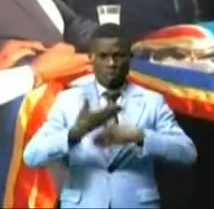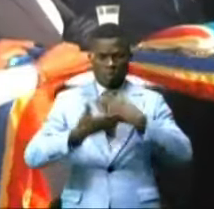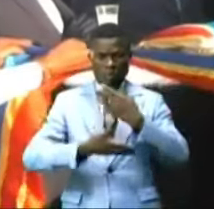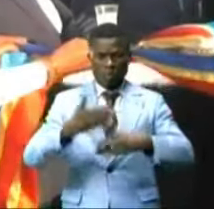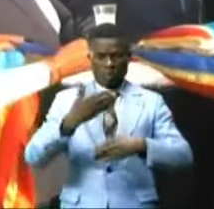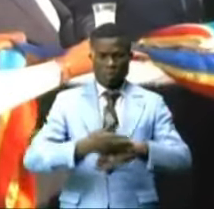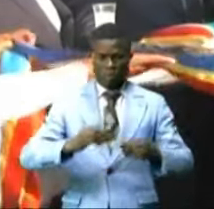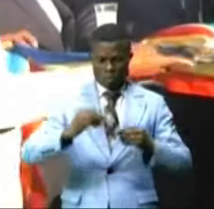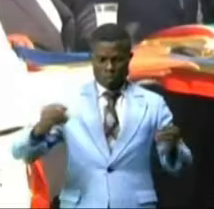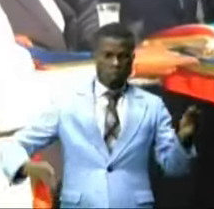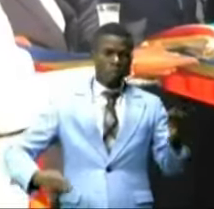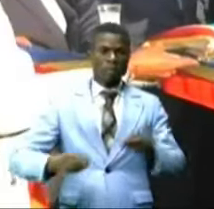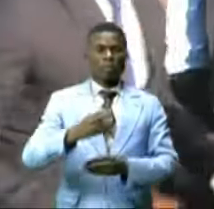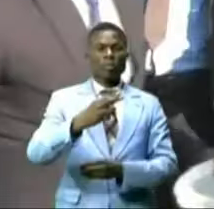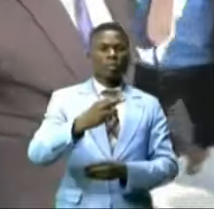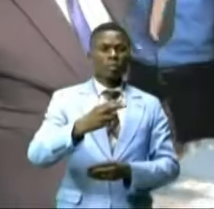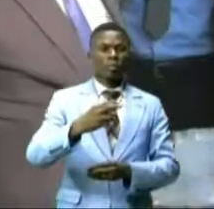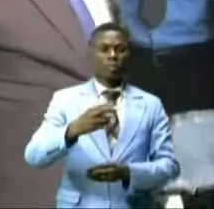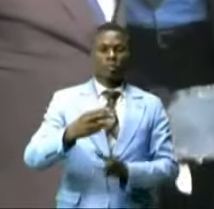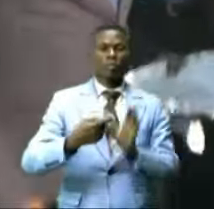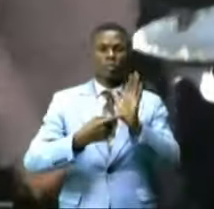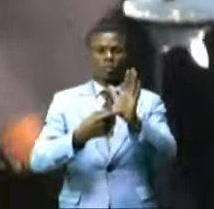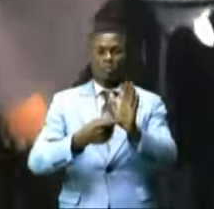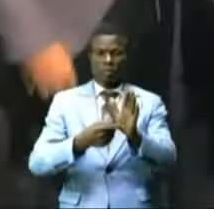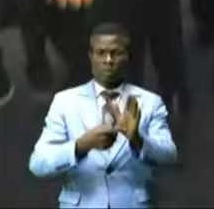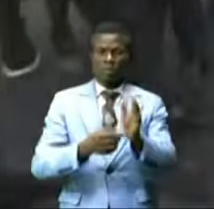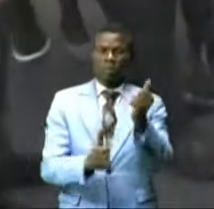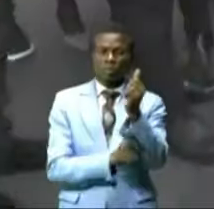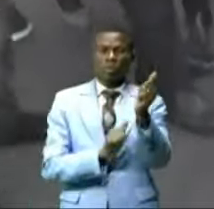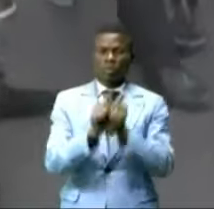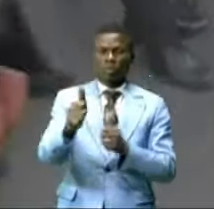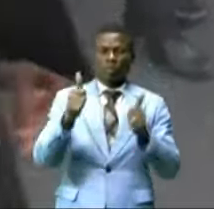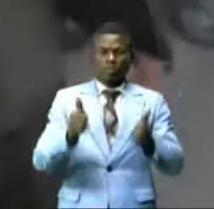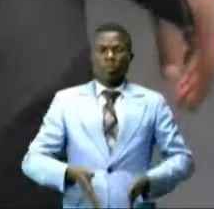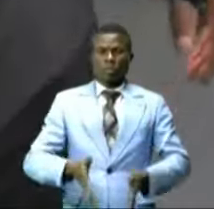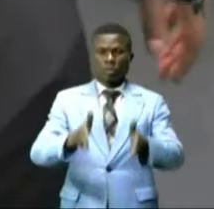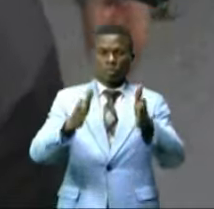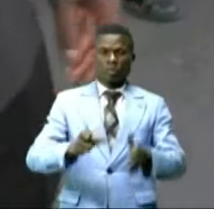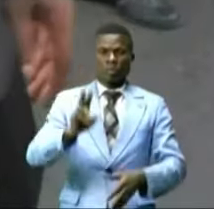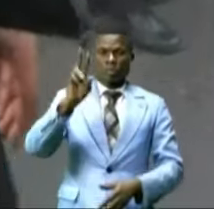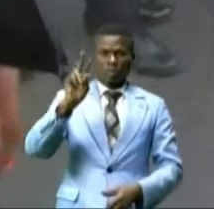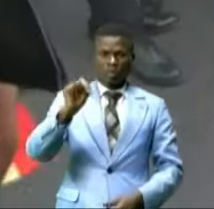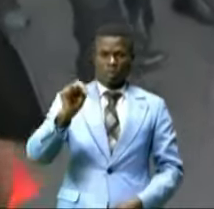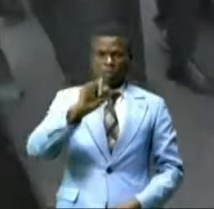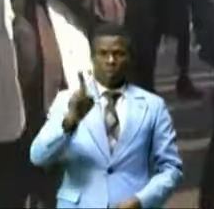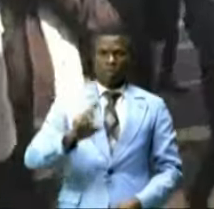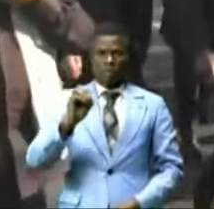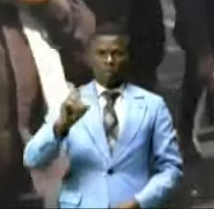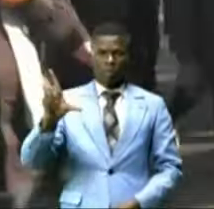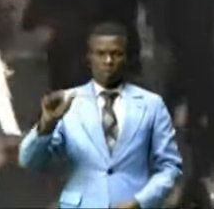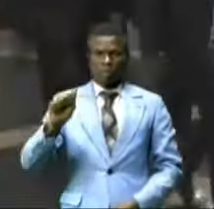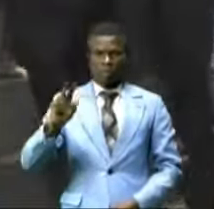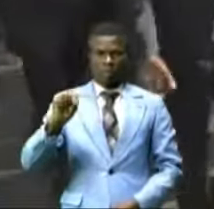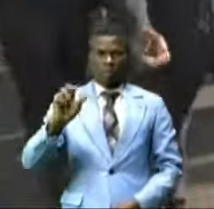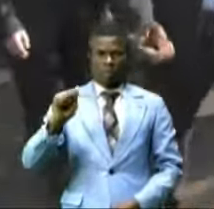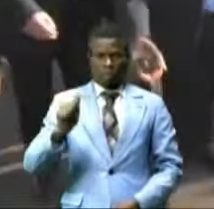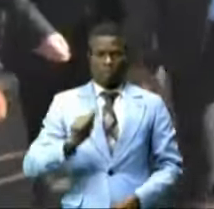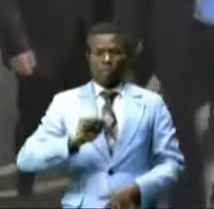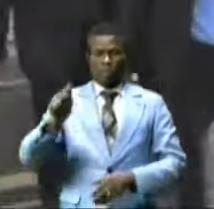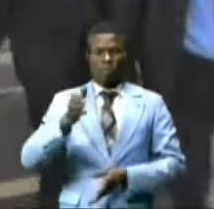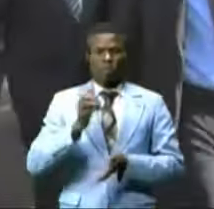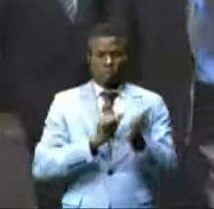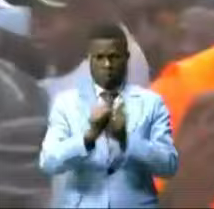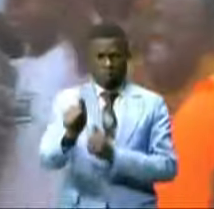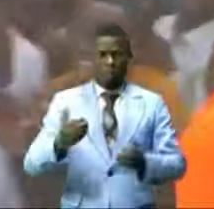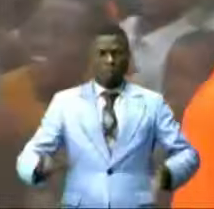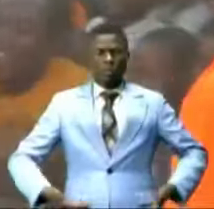les rubans symboliques, officialisant ainsi la circulation sur cette route Zolana qu'il a lui-même parcouru, a suscité une